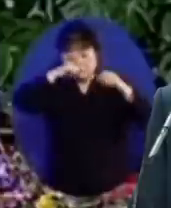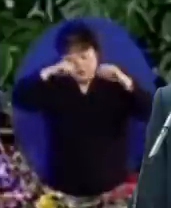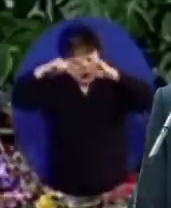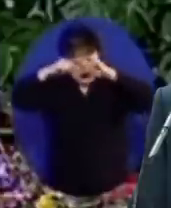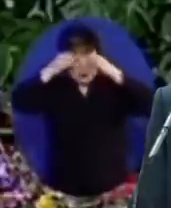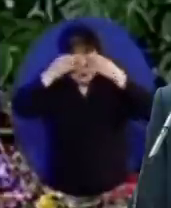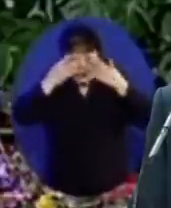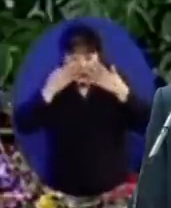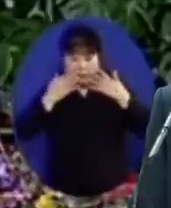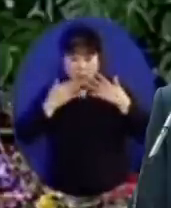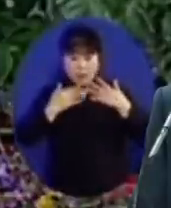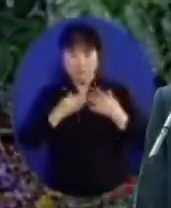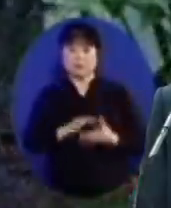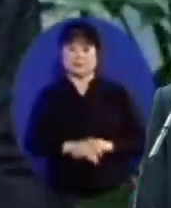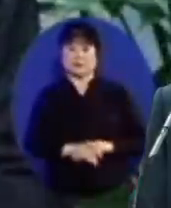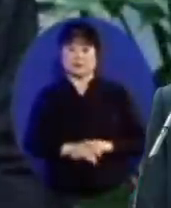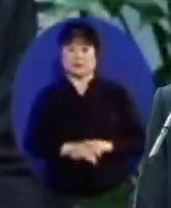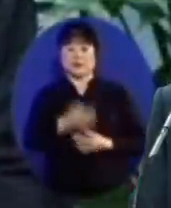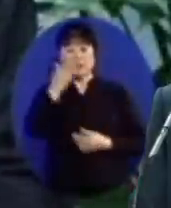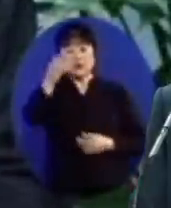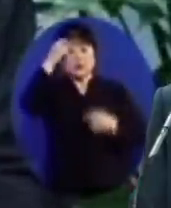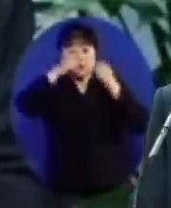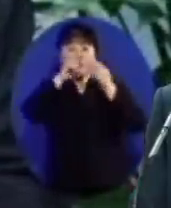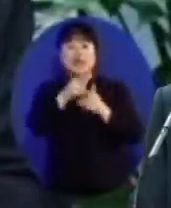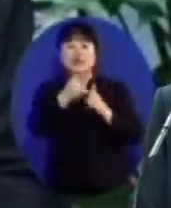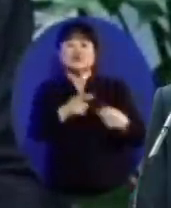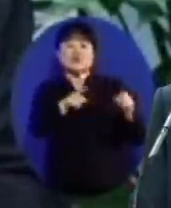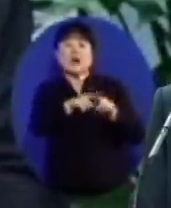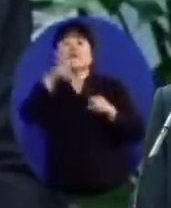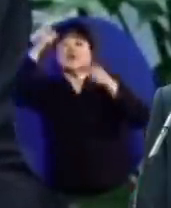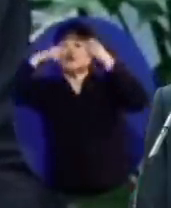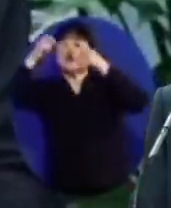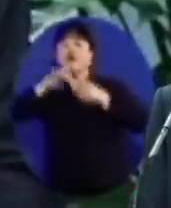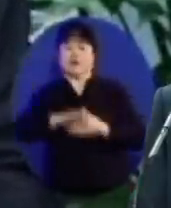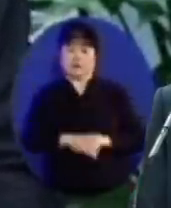흘리시더라. 여러분이 울 때 예수님은 우십니다.